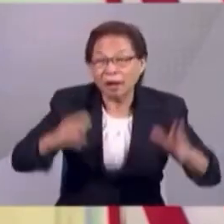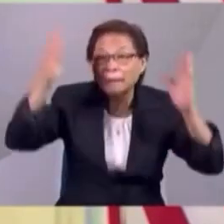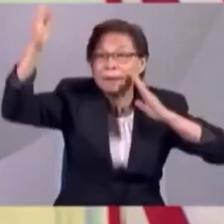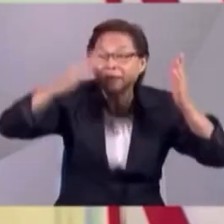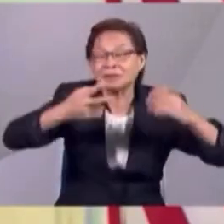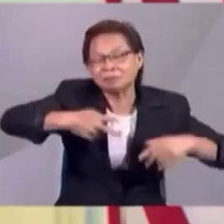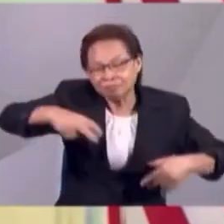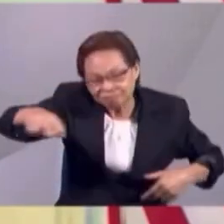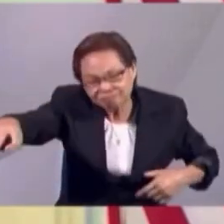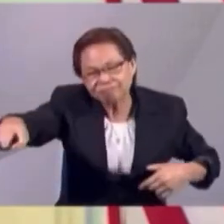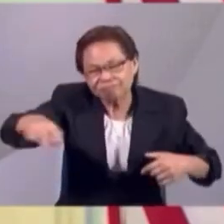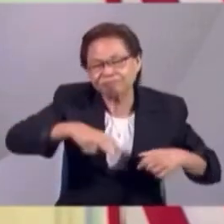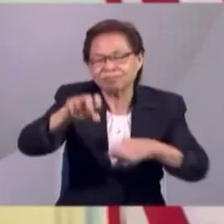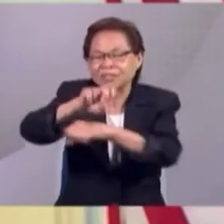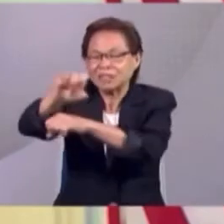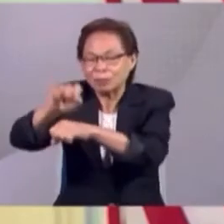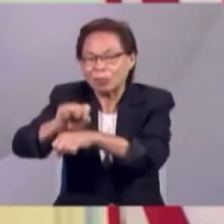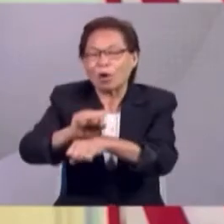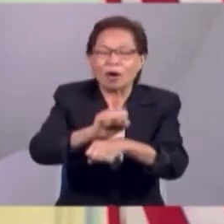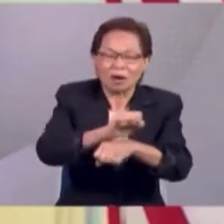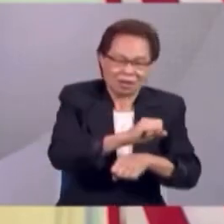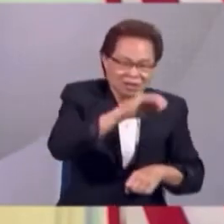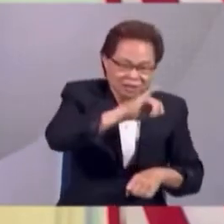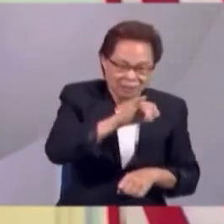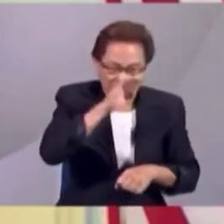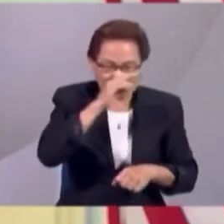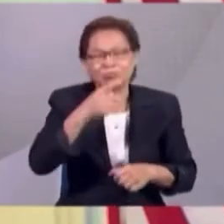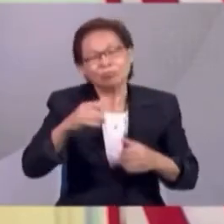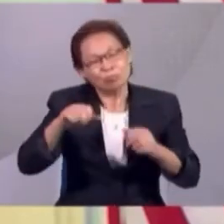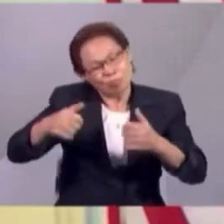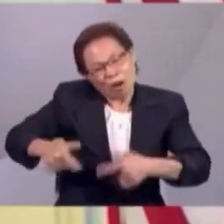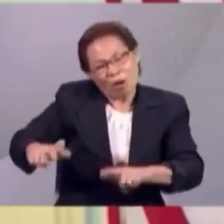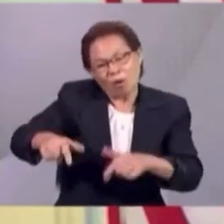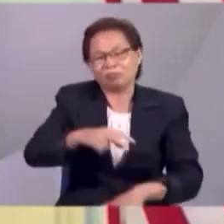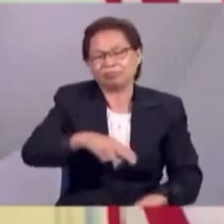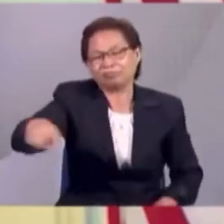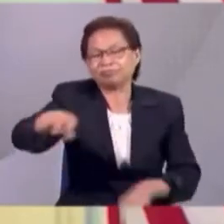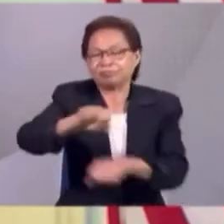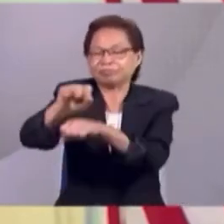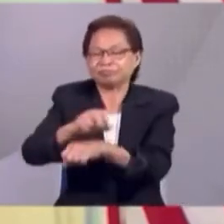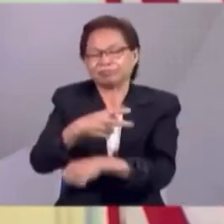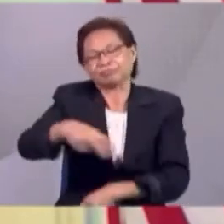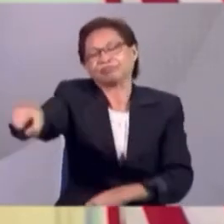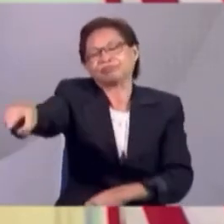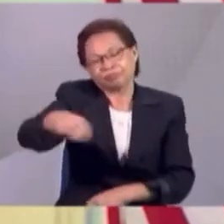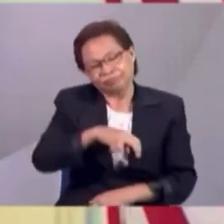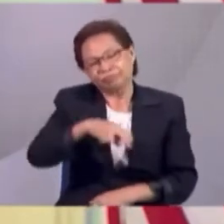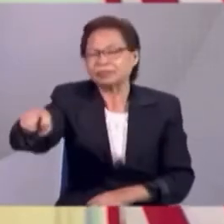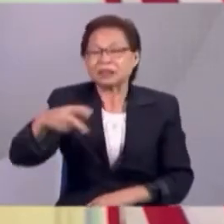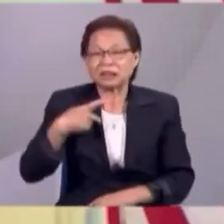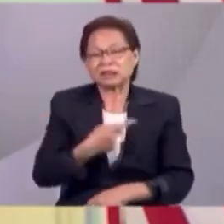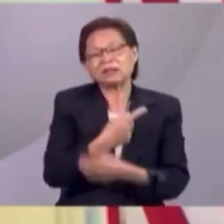alik untuk urusan kerja di Singapura, dan kita bersedia